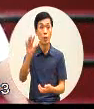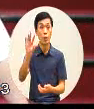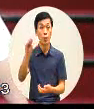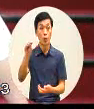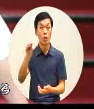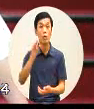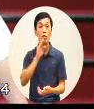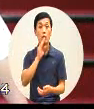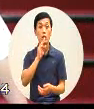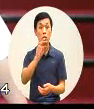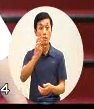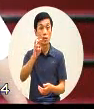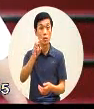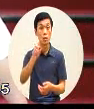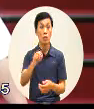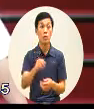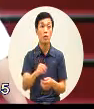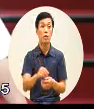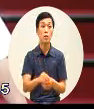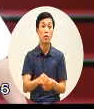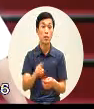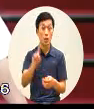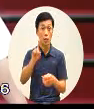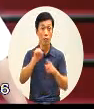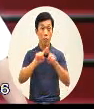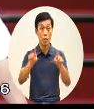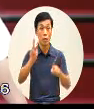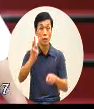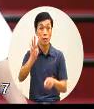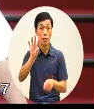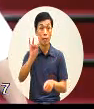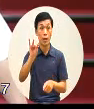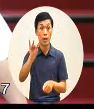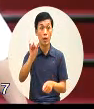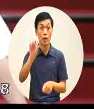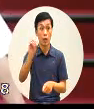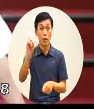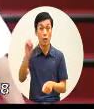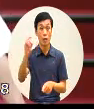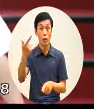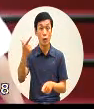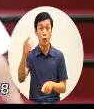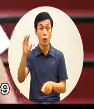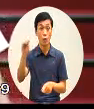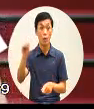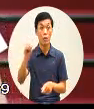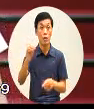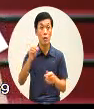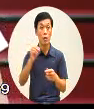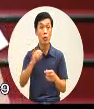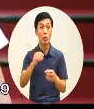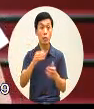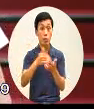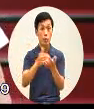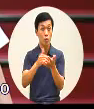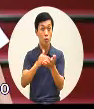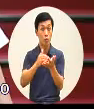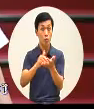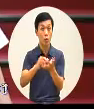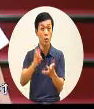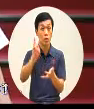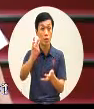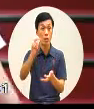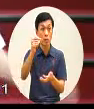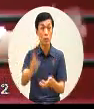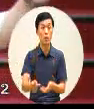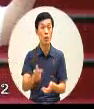就是30亿。我讲，敢是安尼？我算说应该是30亿。三十亿的时阵啊，吼，伊要委托三家，